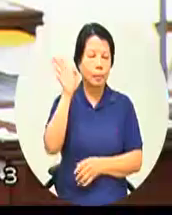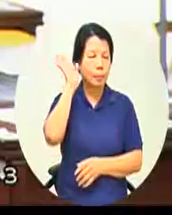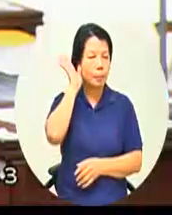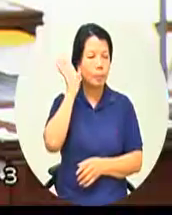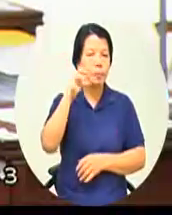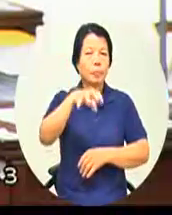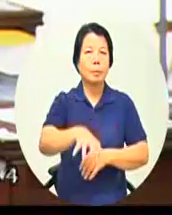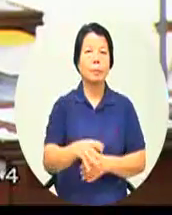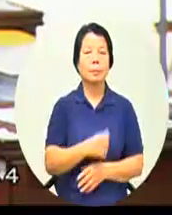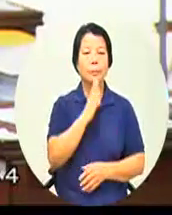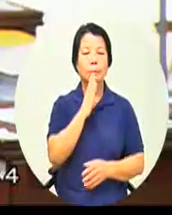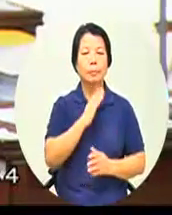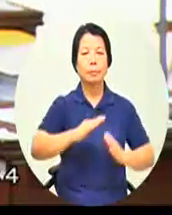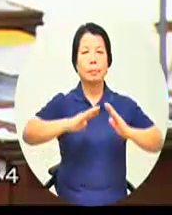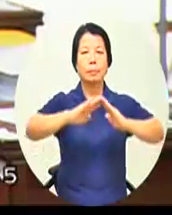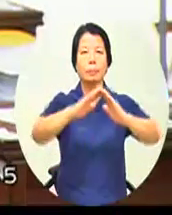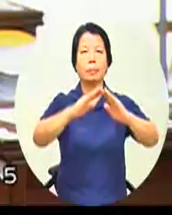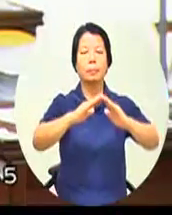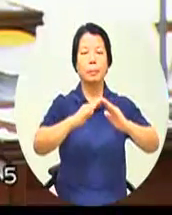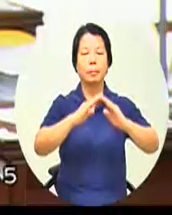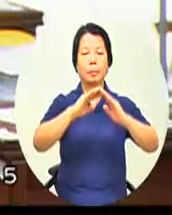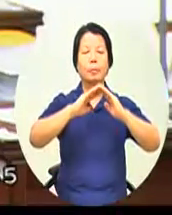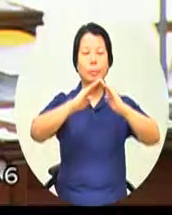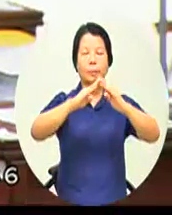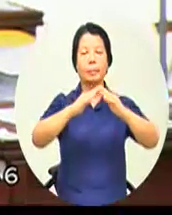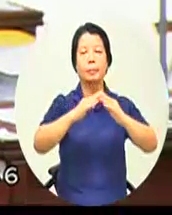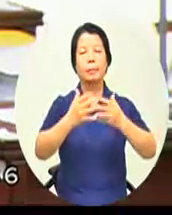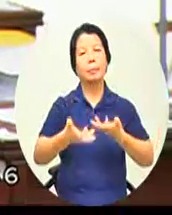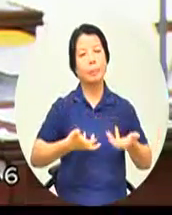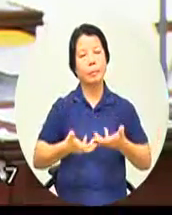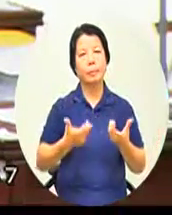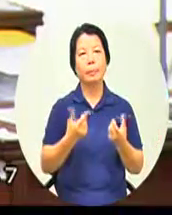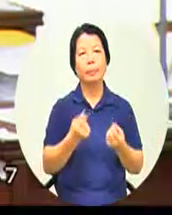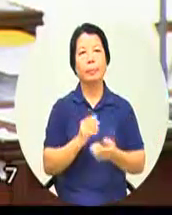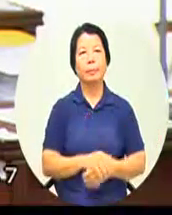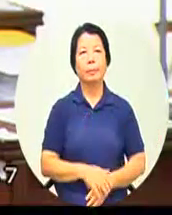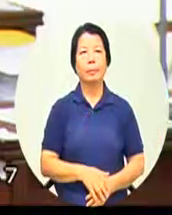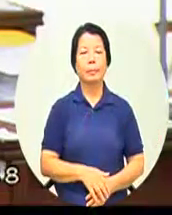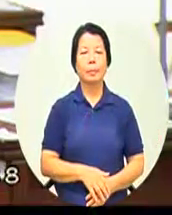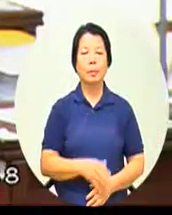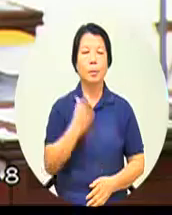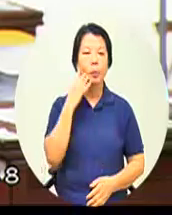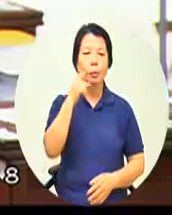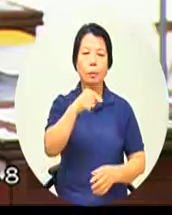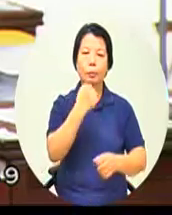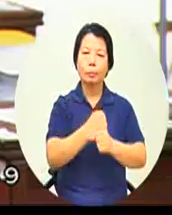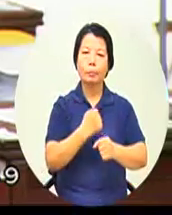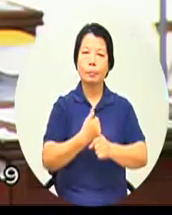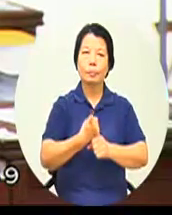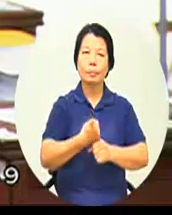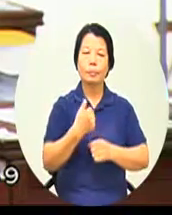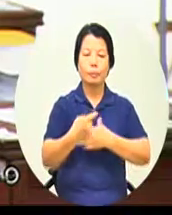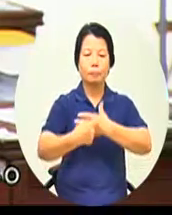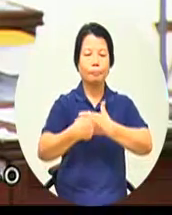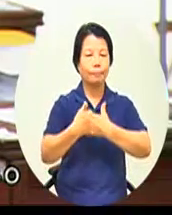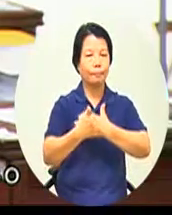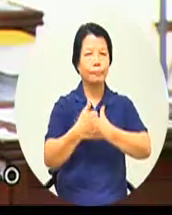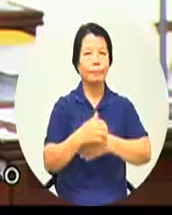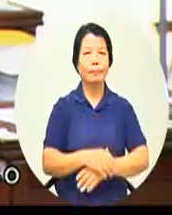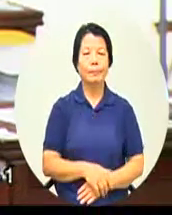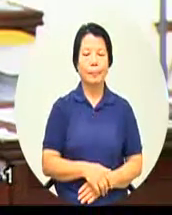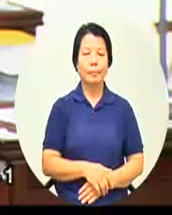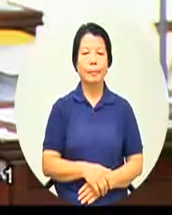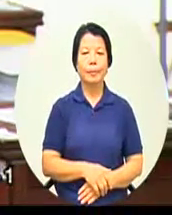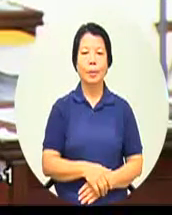个市政委的包装嘛，包装师嘛，但是他包装的真的也是有声有色